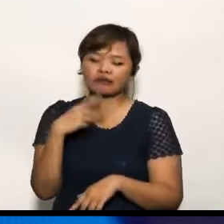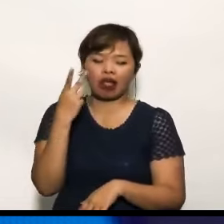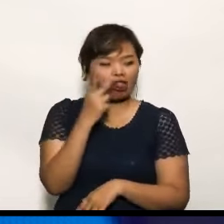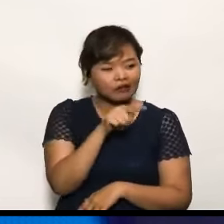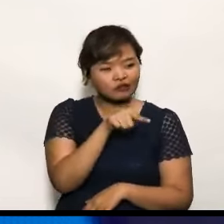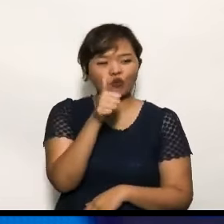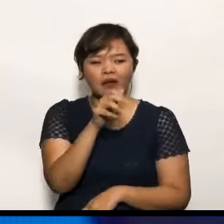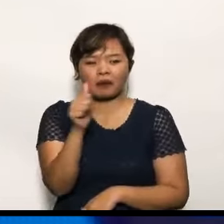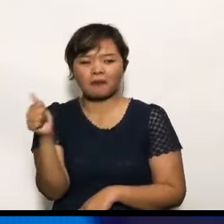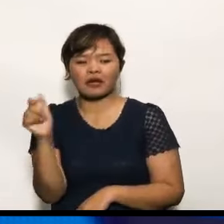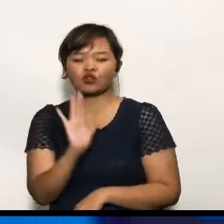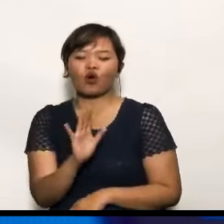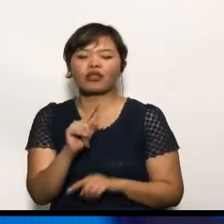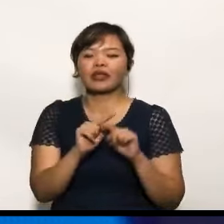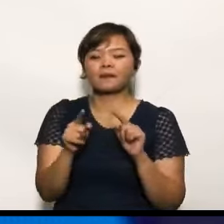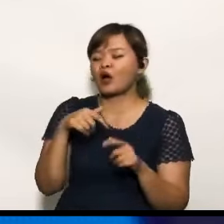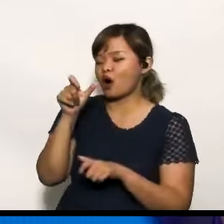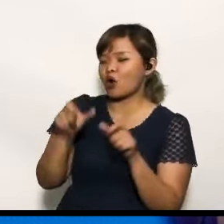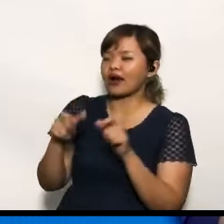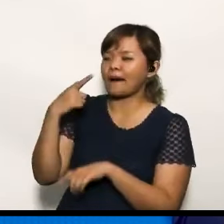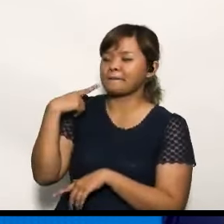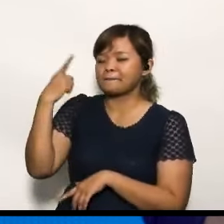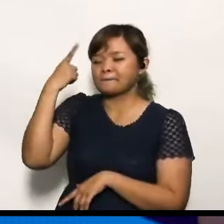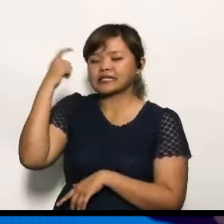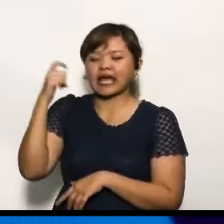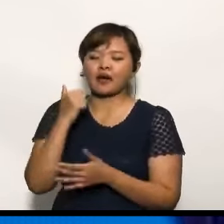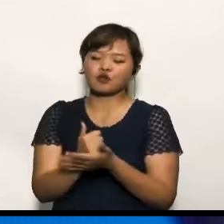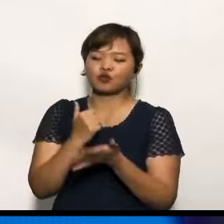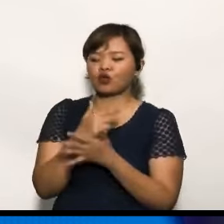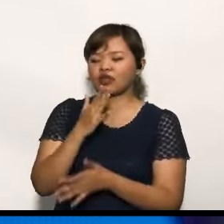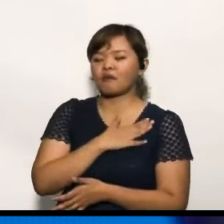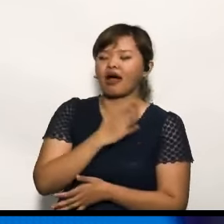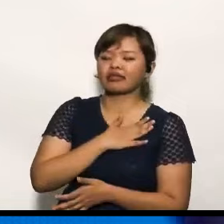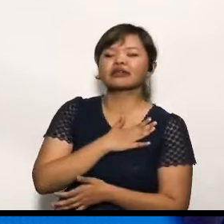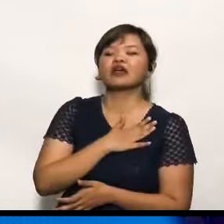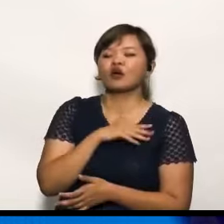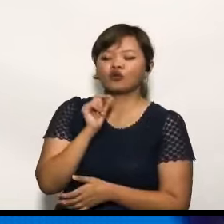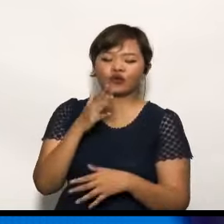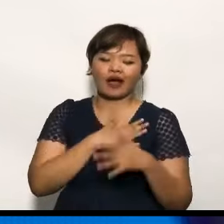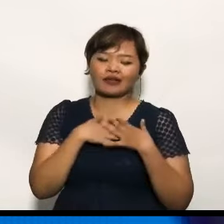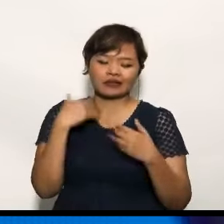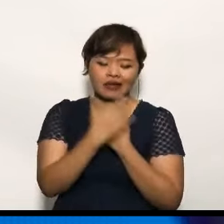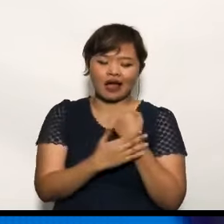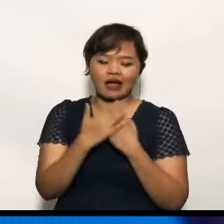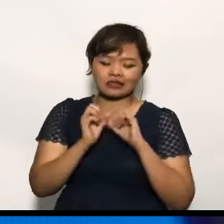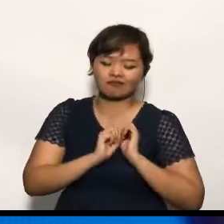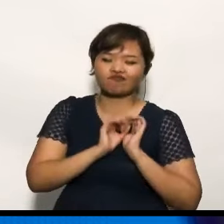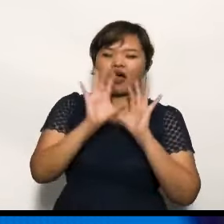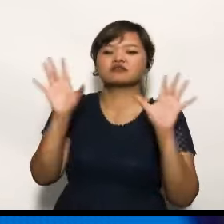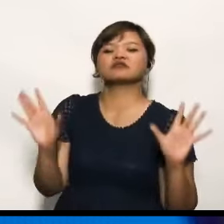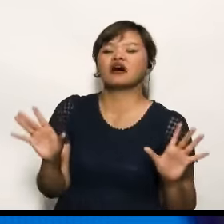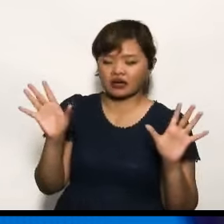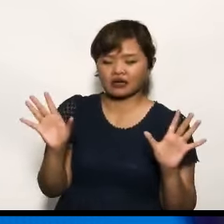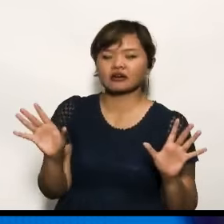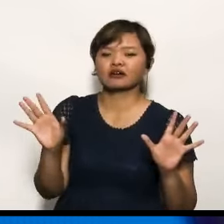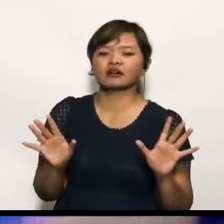baik doang. Tapi orang-orang percaya yang dari dalam hatinya, terpancar kasih daripada Tuhan